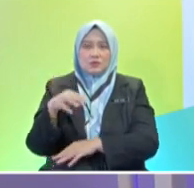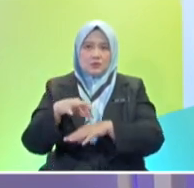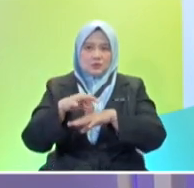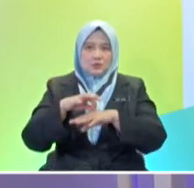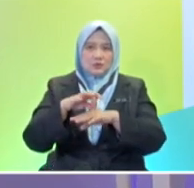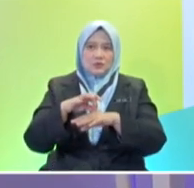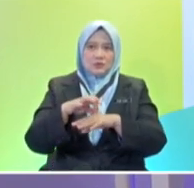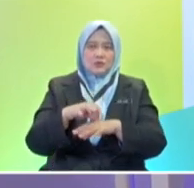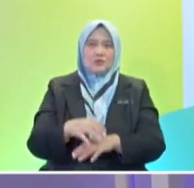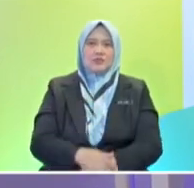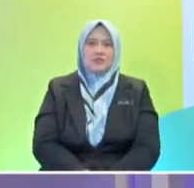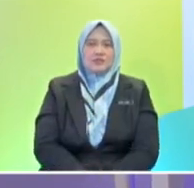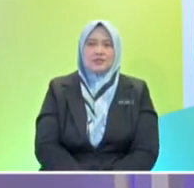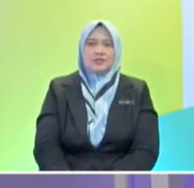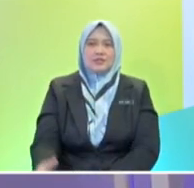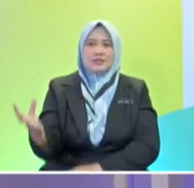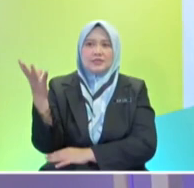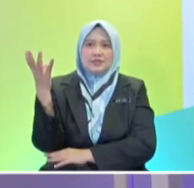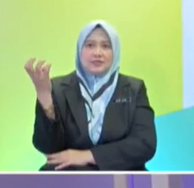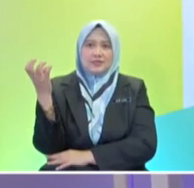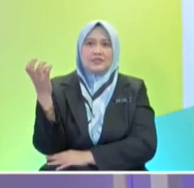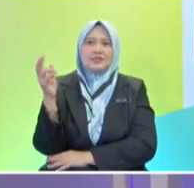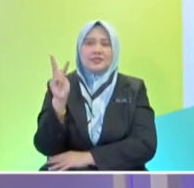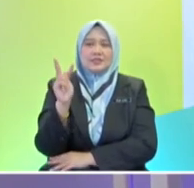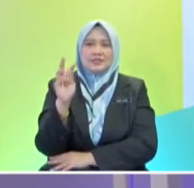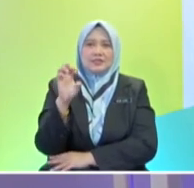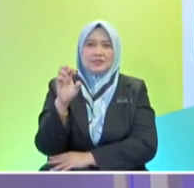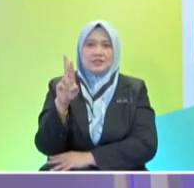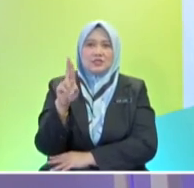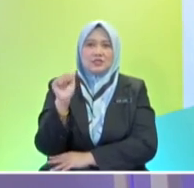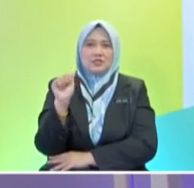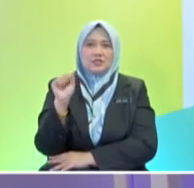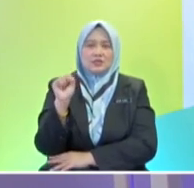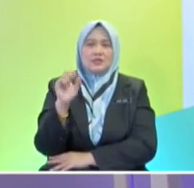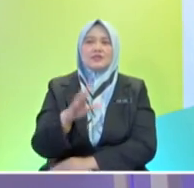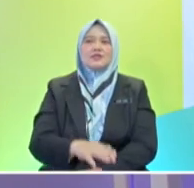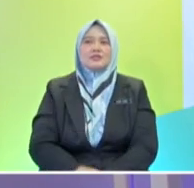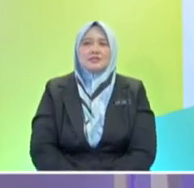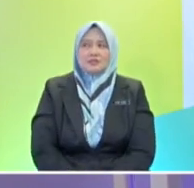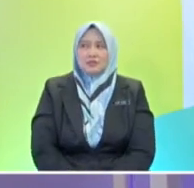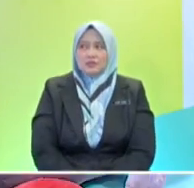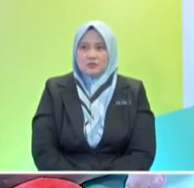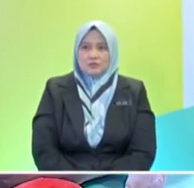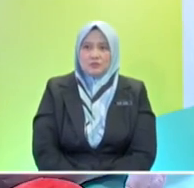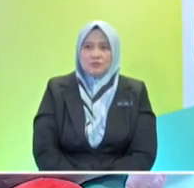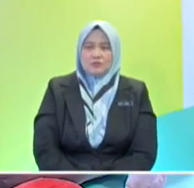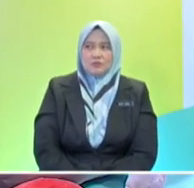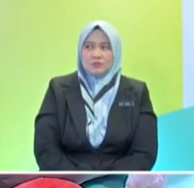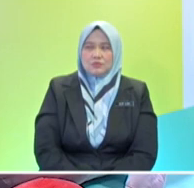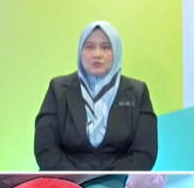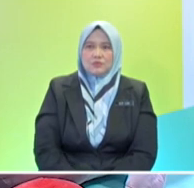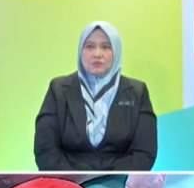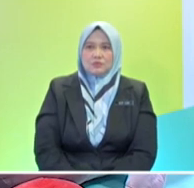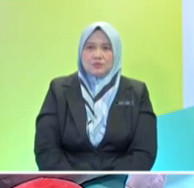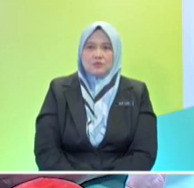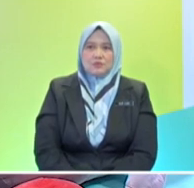Okey. Sisik macam mana? Sisik kasar cikgu. Keras. Sisik keras. Tapi kita boleh juga panggil tu sebagai kulit keras.